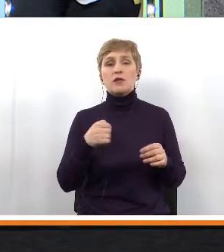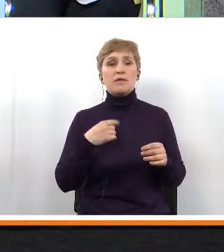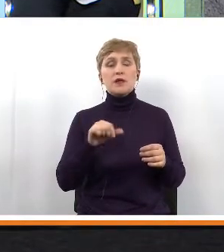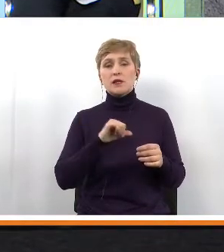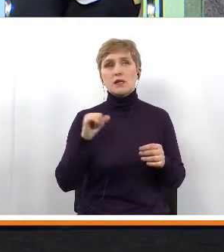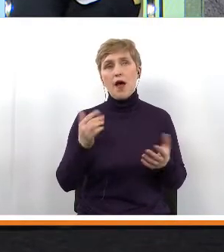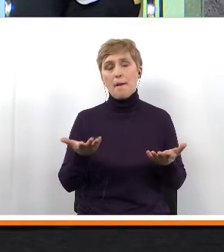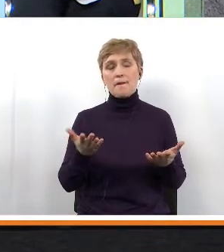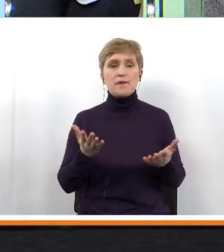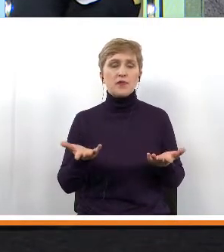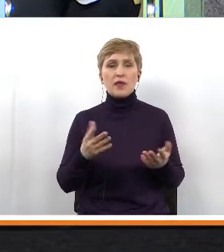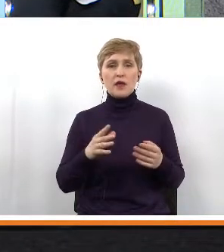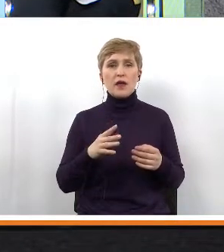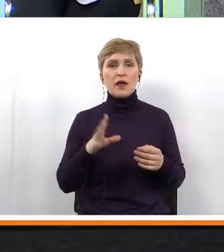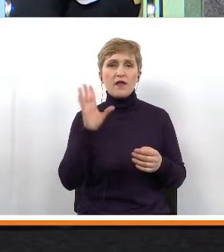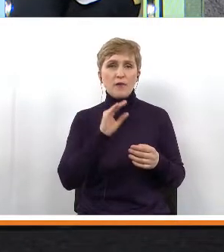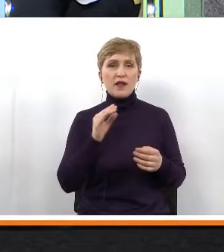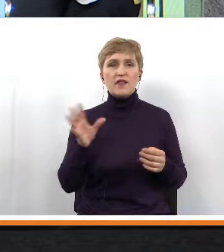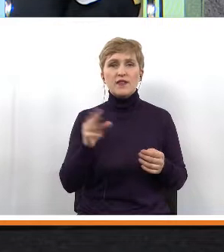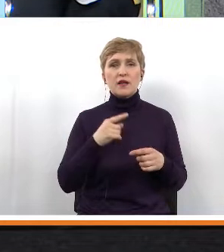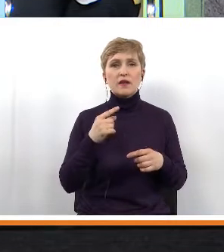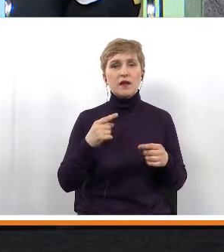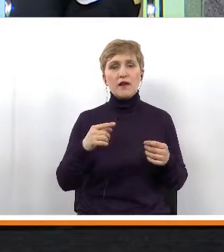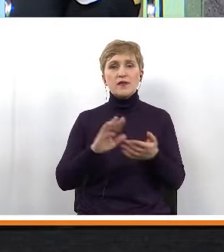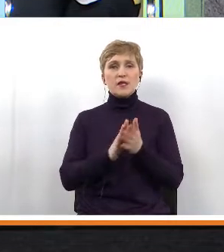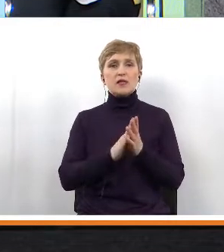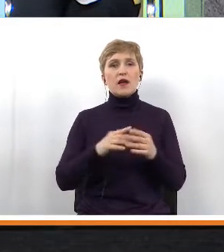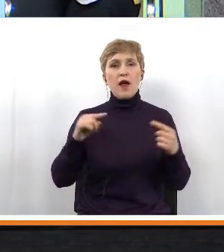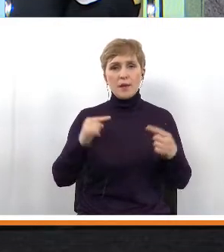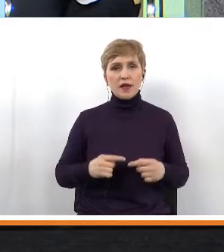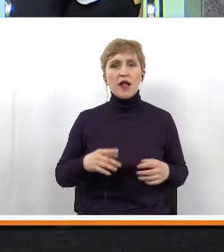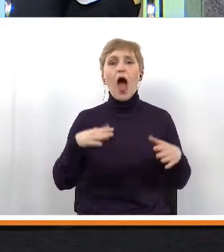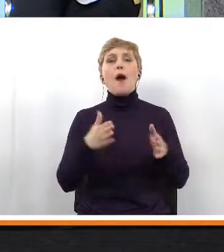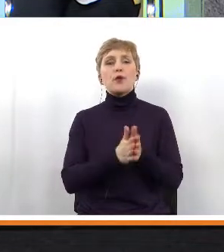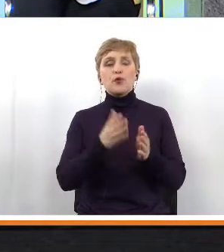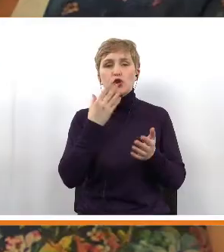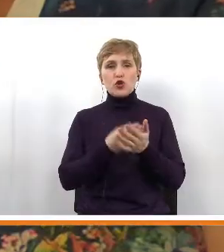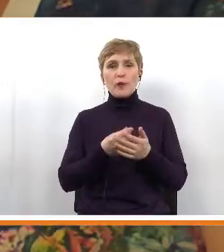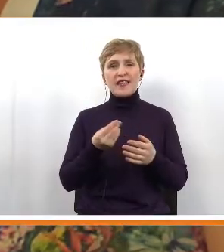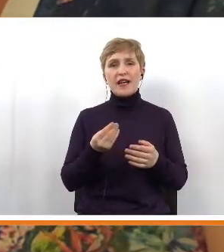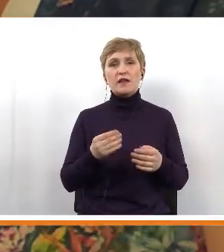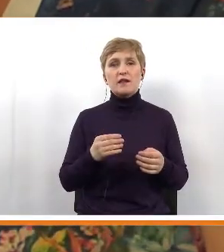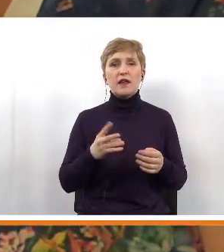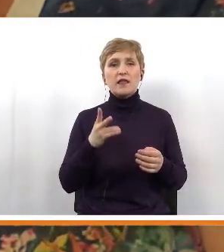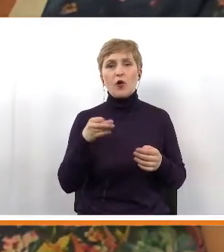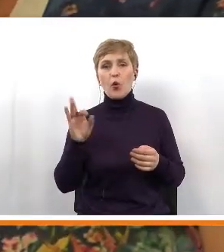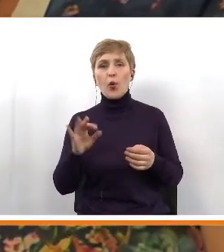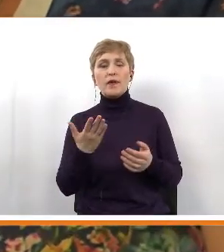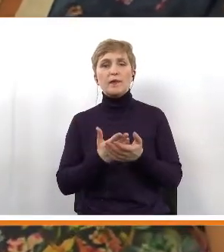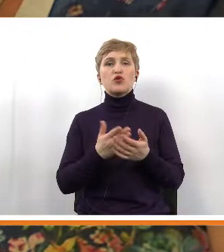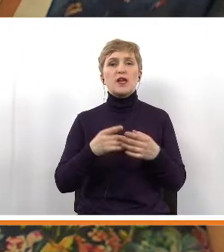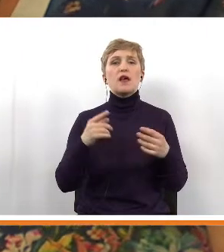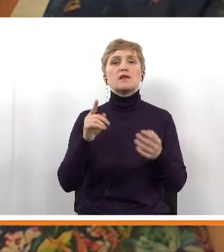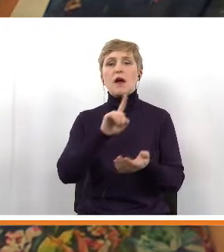вполне всегда в состоянии определить объем этих собственных средств некоммерческой организации, потому что есть ряд обязательств, например, по